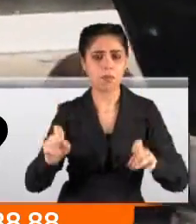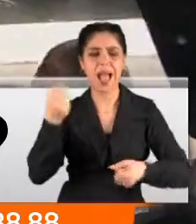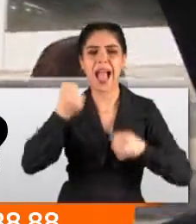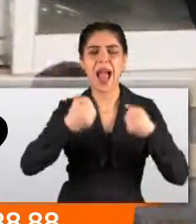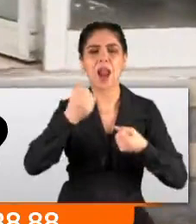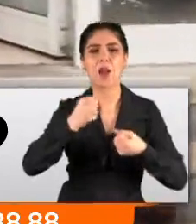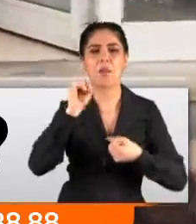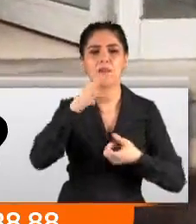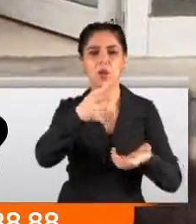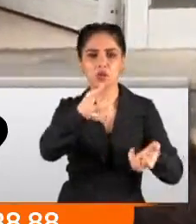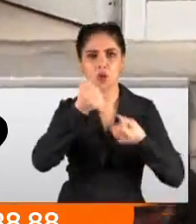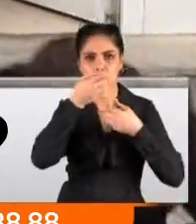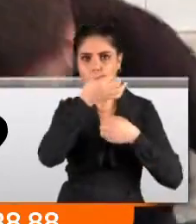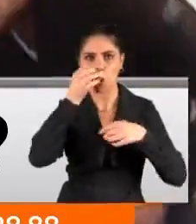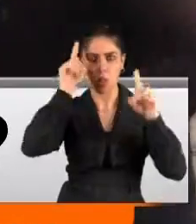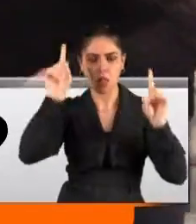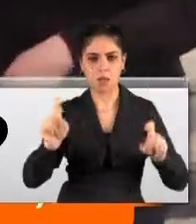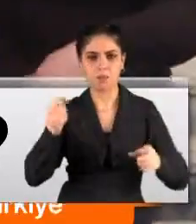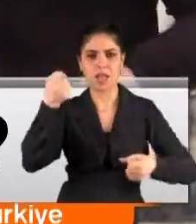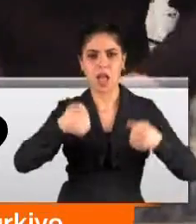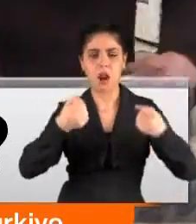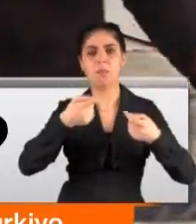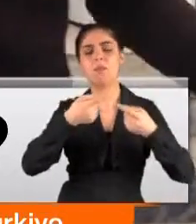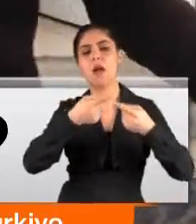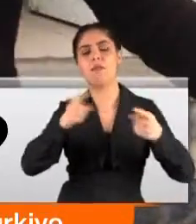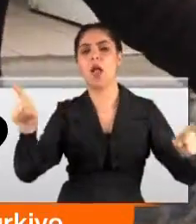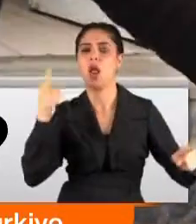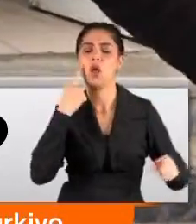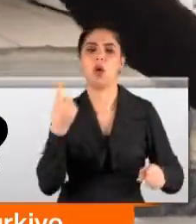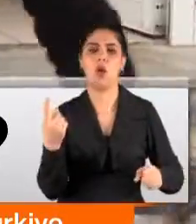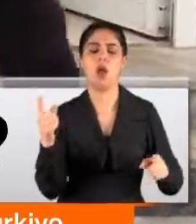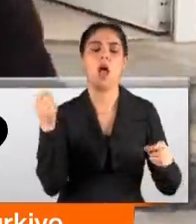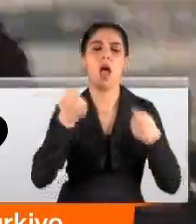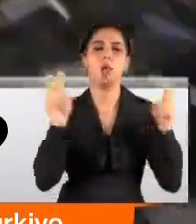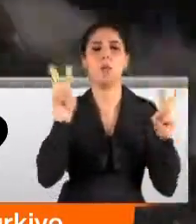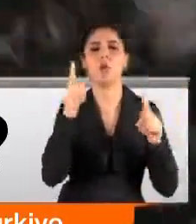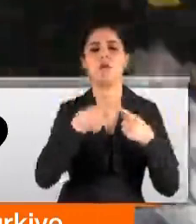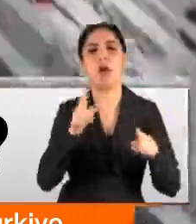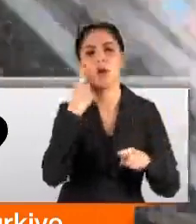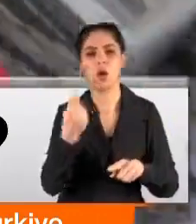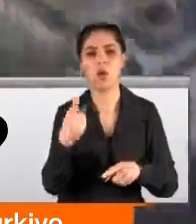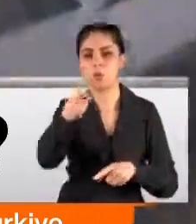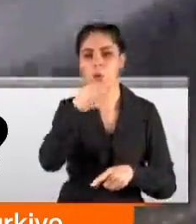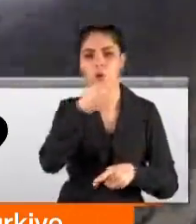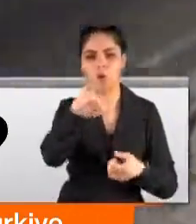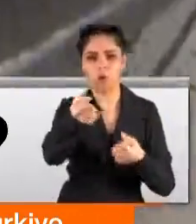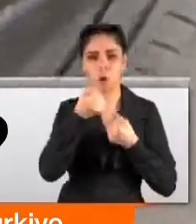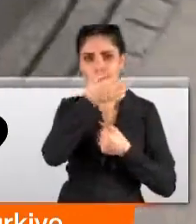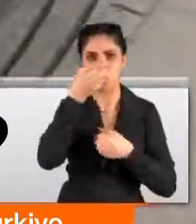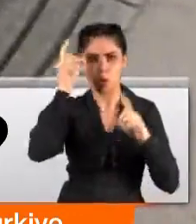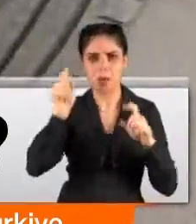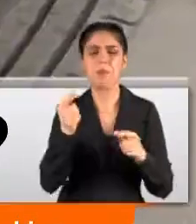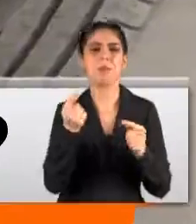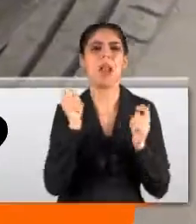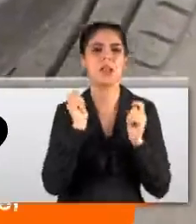farı sökmek kolay mı? Yani arabadan arabaya değişiyor. Yani, mesela bu arabanın farını sökmek kolay mı? Bu arabanın farını sökmek